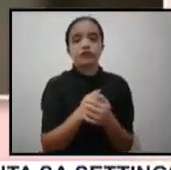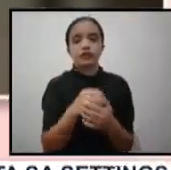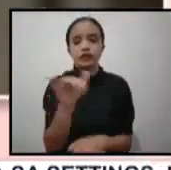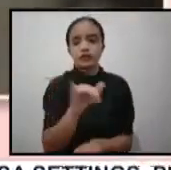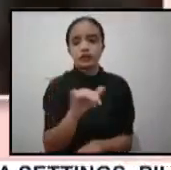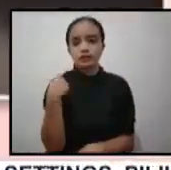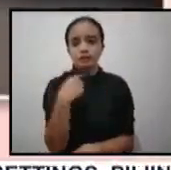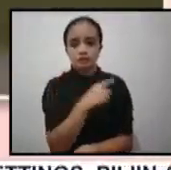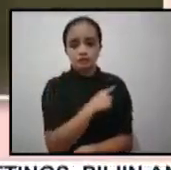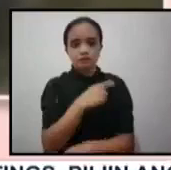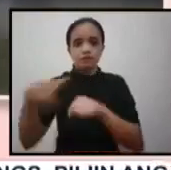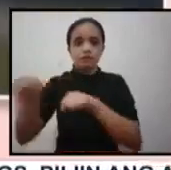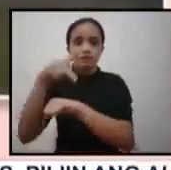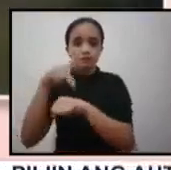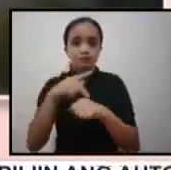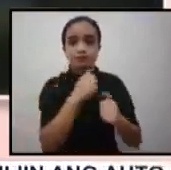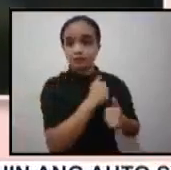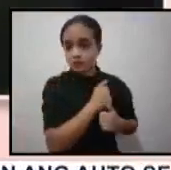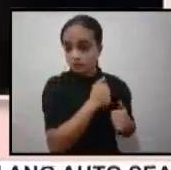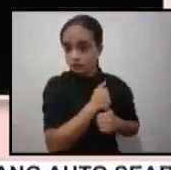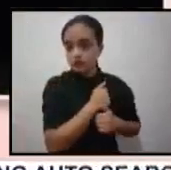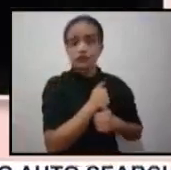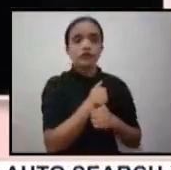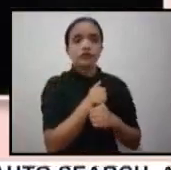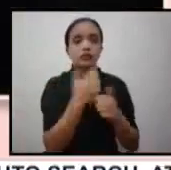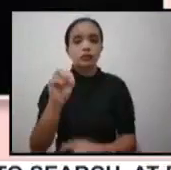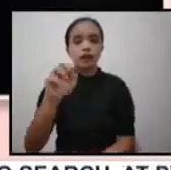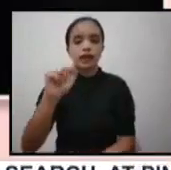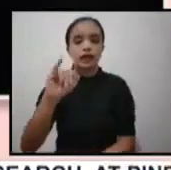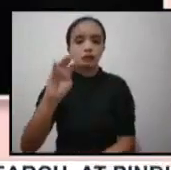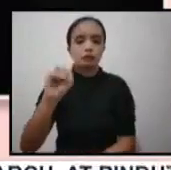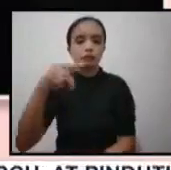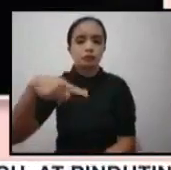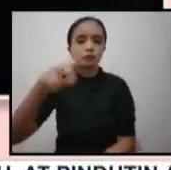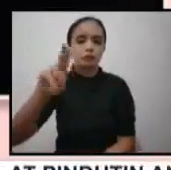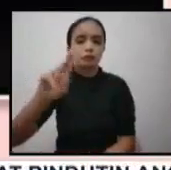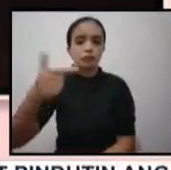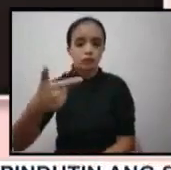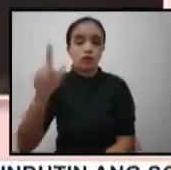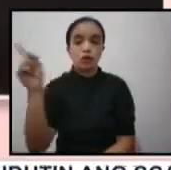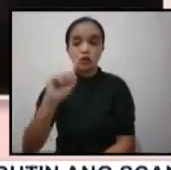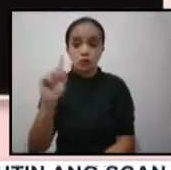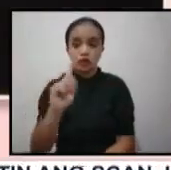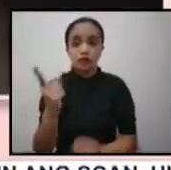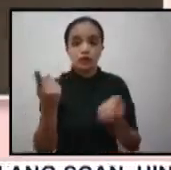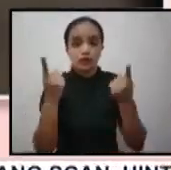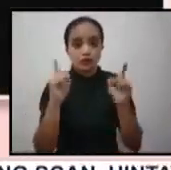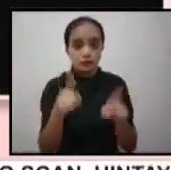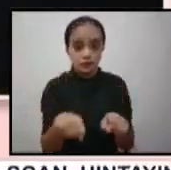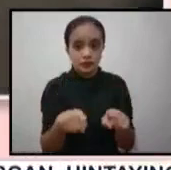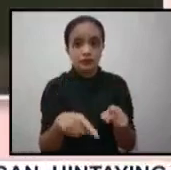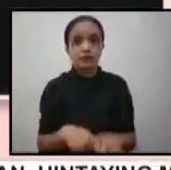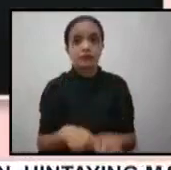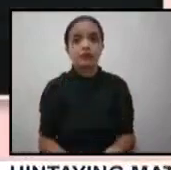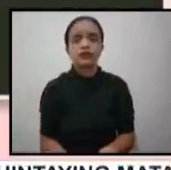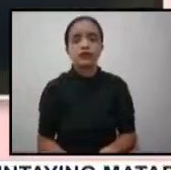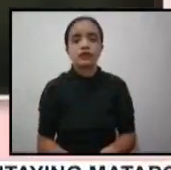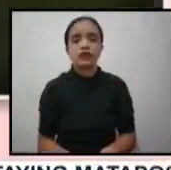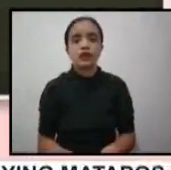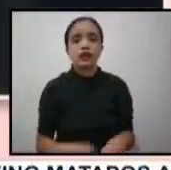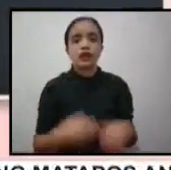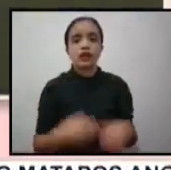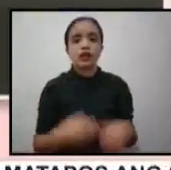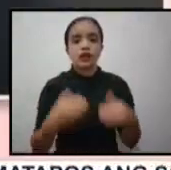sa Maimbong. And it resulted, sir, doon sa meron tayong na-encord na